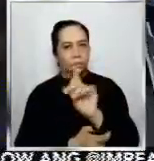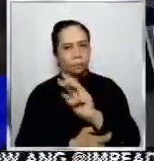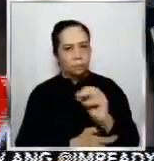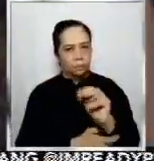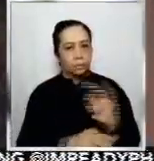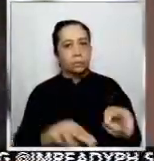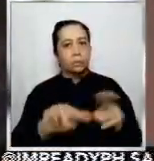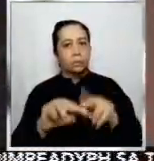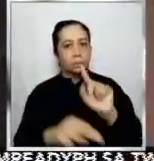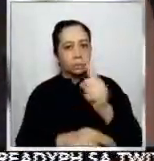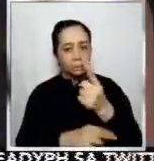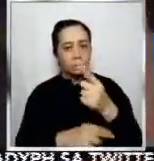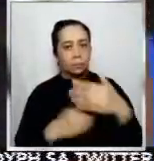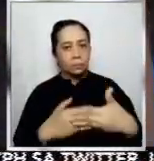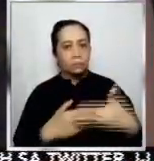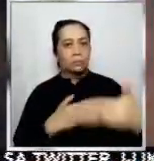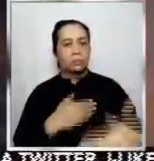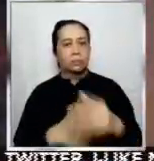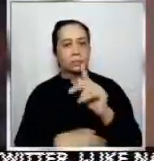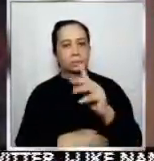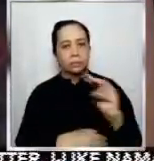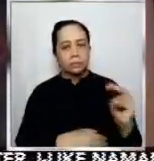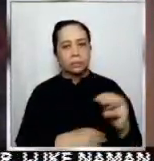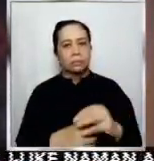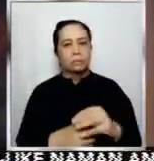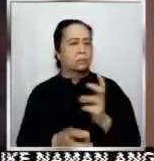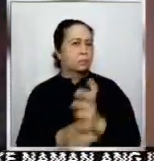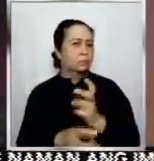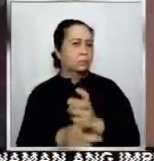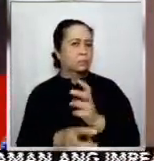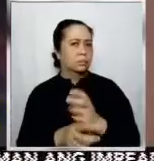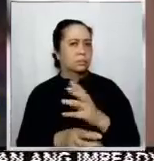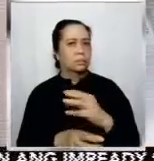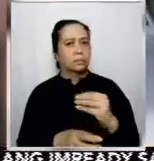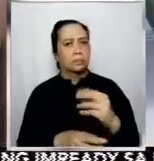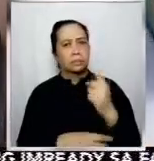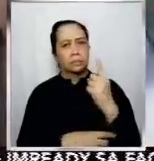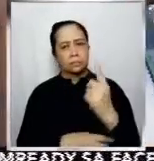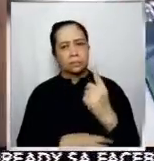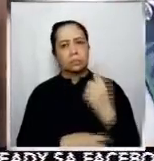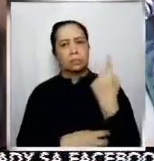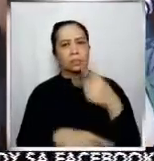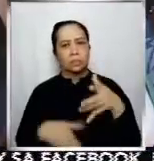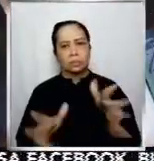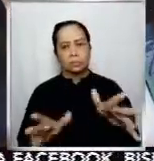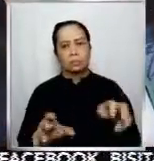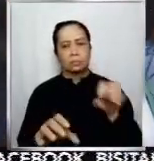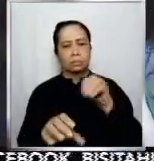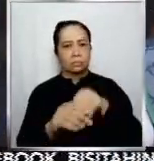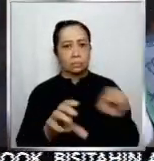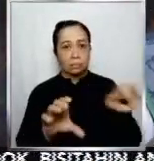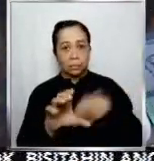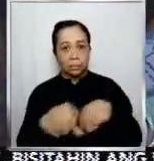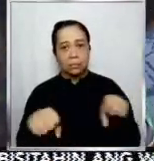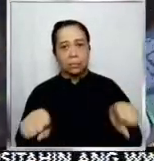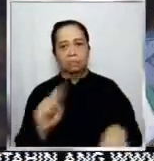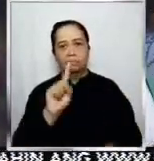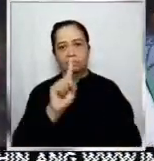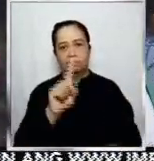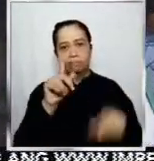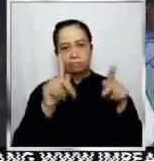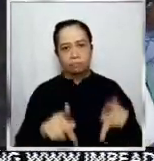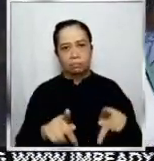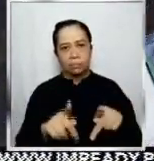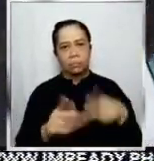po kasi yung pwedeng sumakay, parang doble pamasahin na rin po. Mas okay na rin po, nakatulong na rin naman din po, lalo